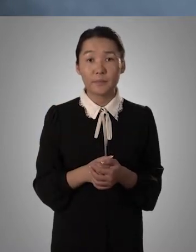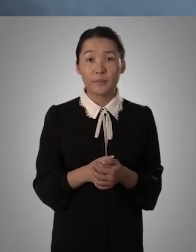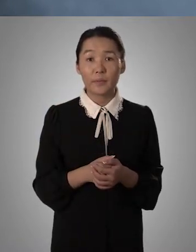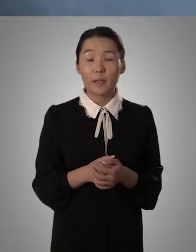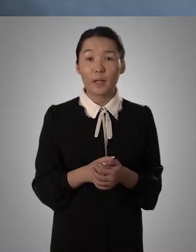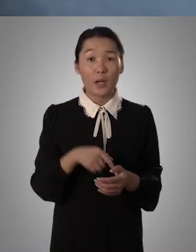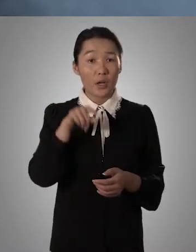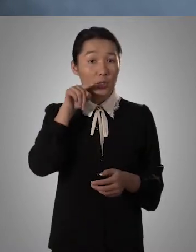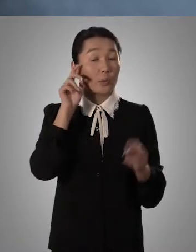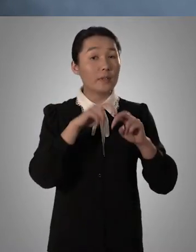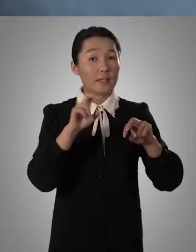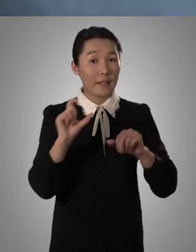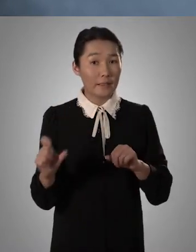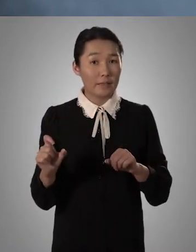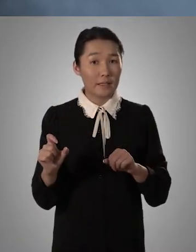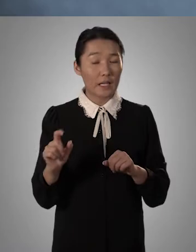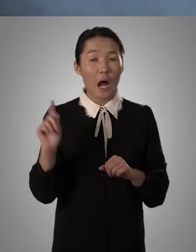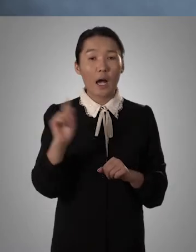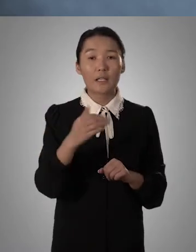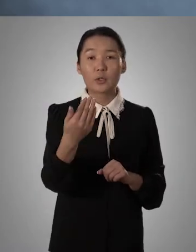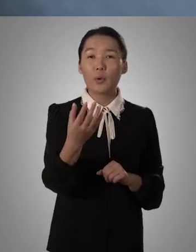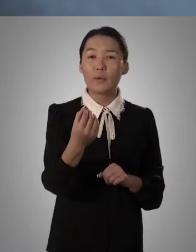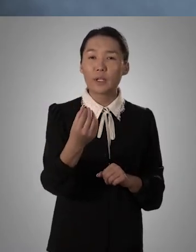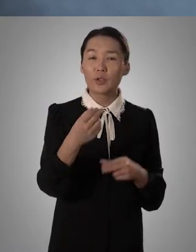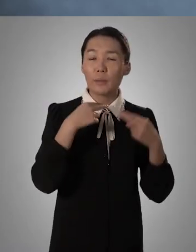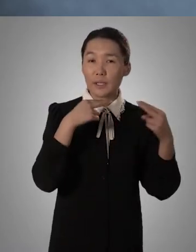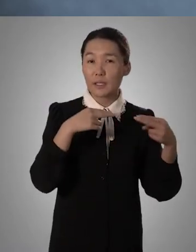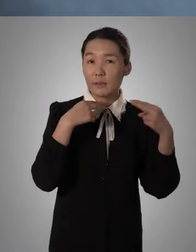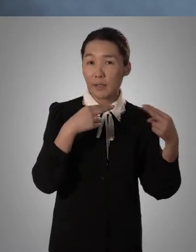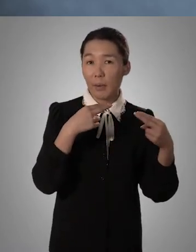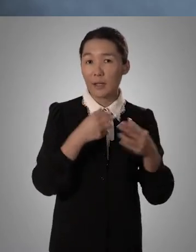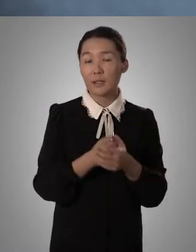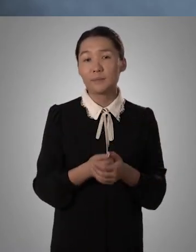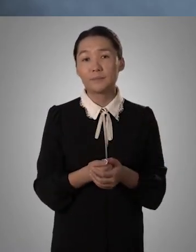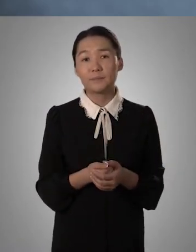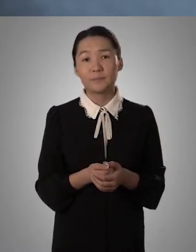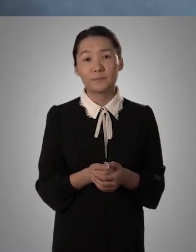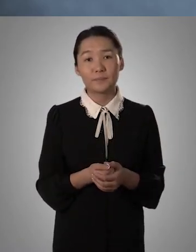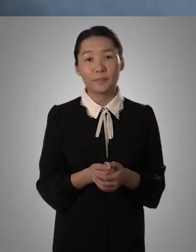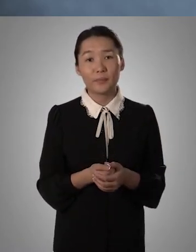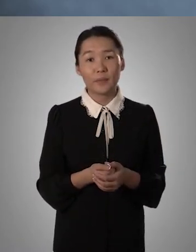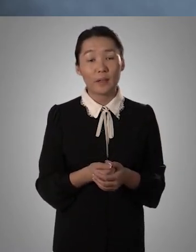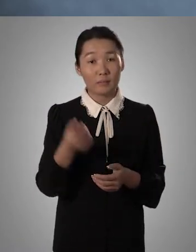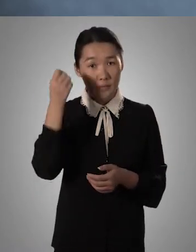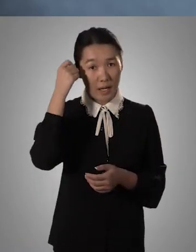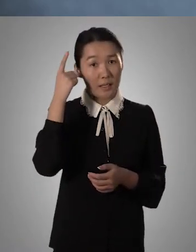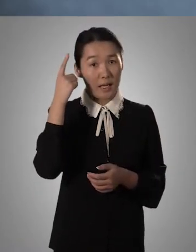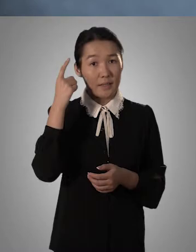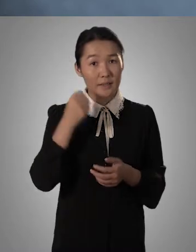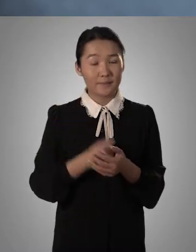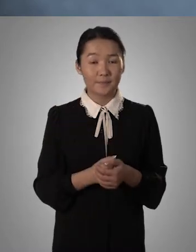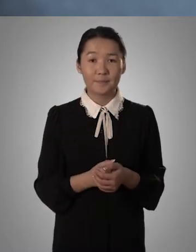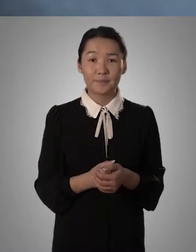у части безопасным 5 секунд раньше об этом говорят два самостоятельных